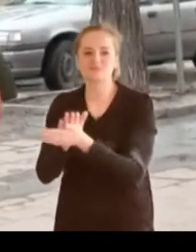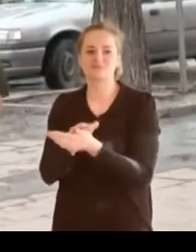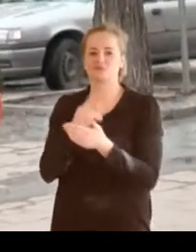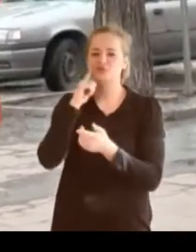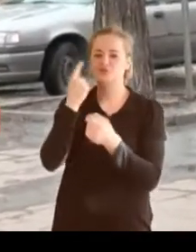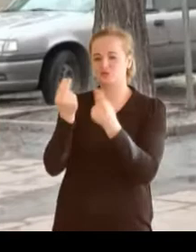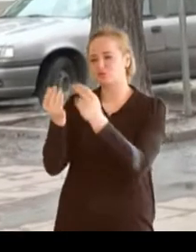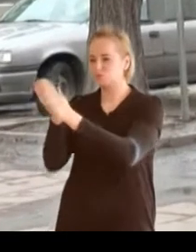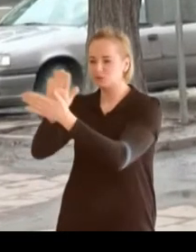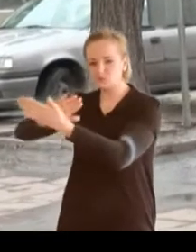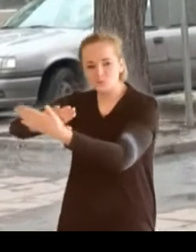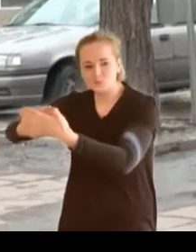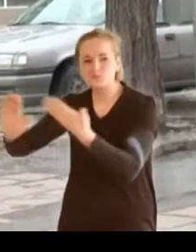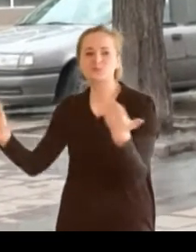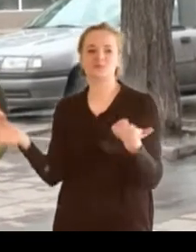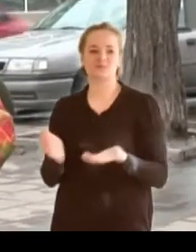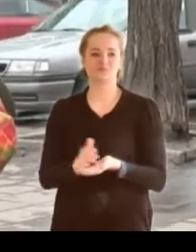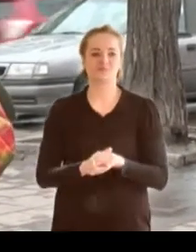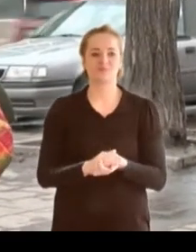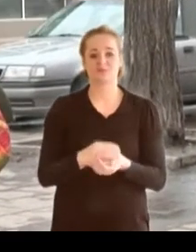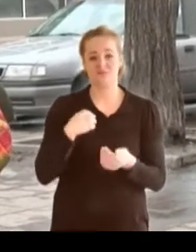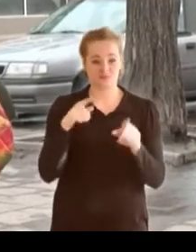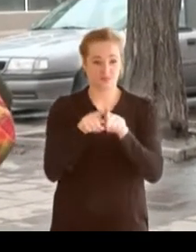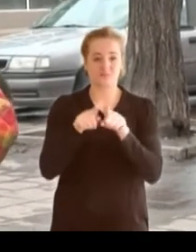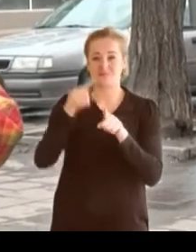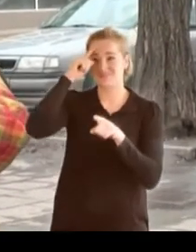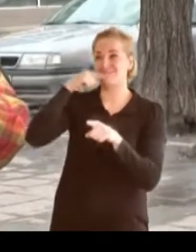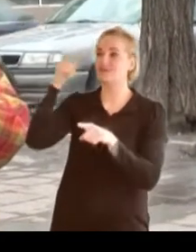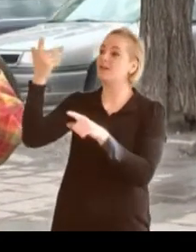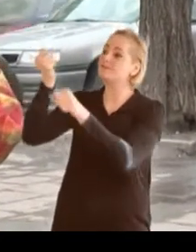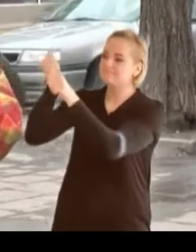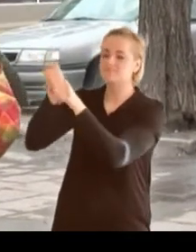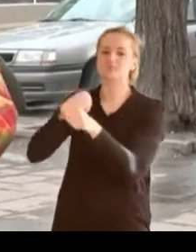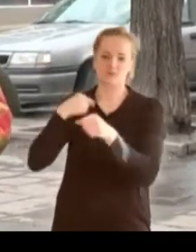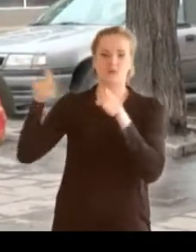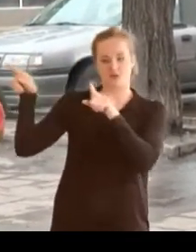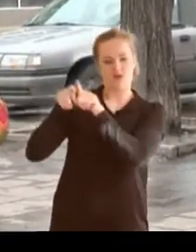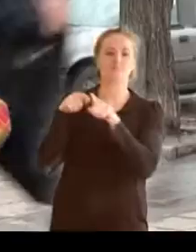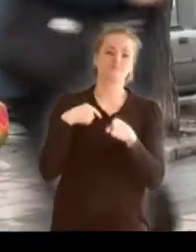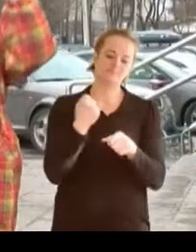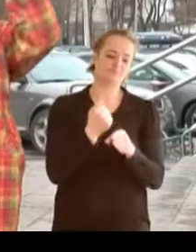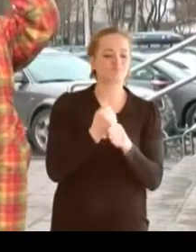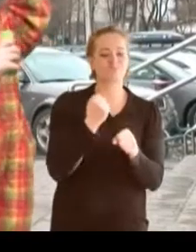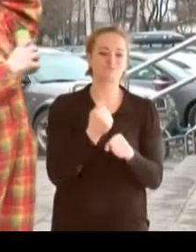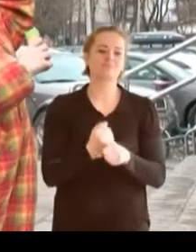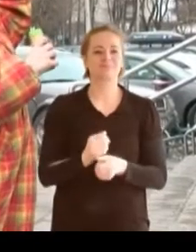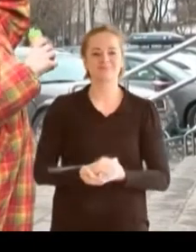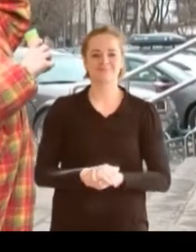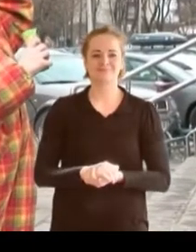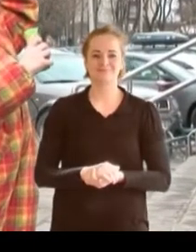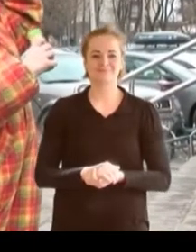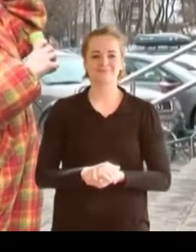savo zaišlikus kartais. Kaip tėtis daro, taip aš darau.